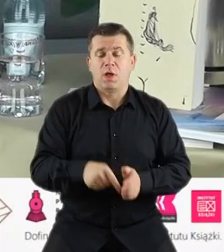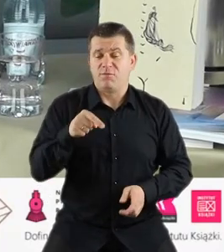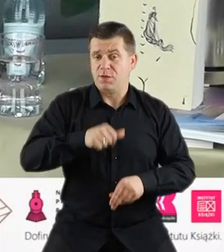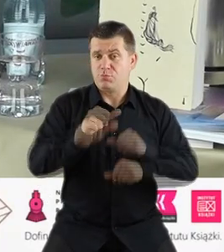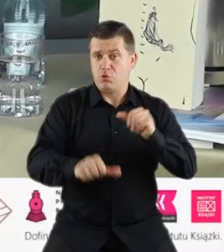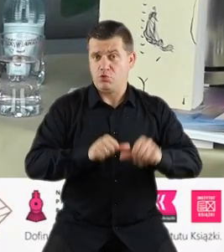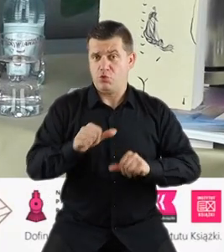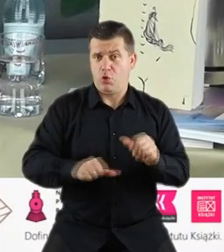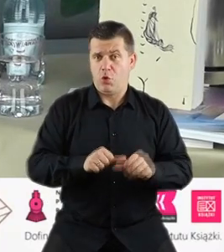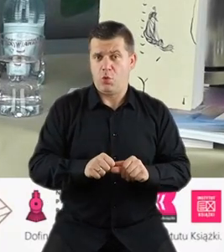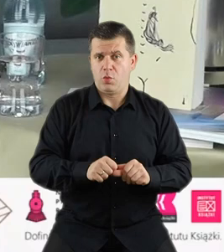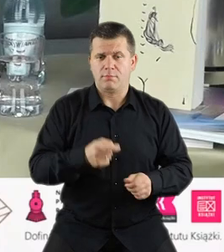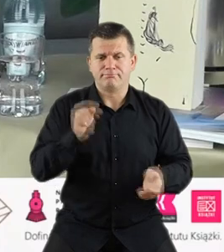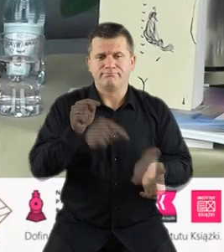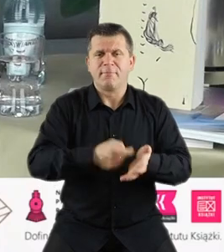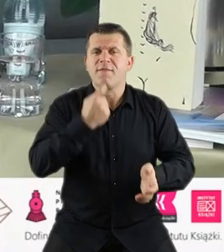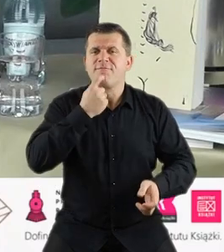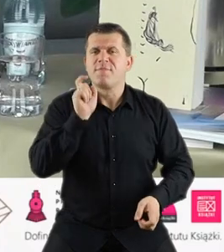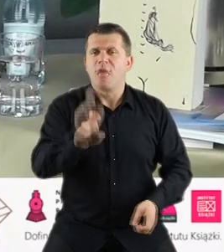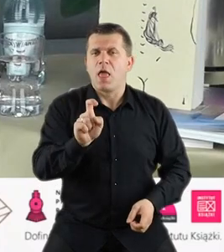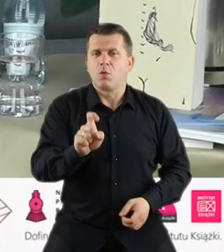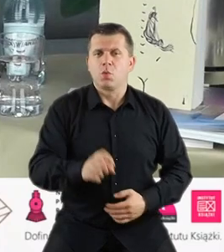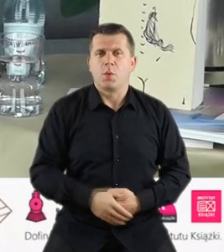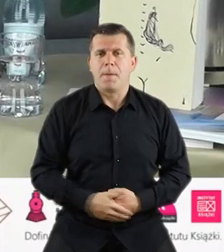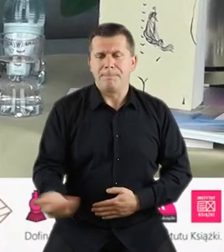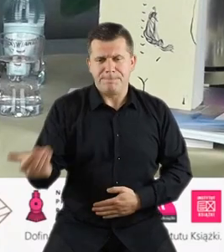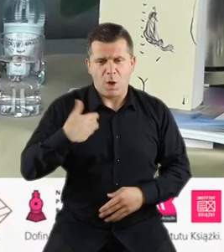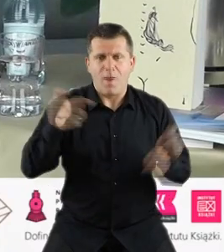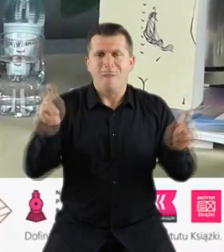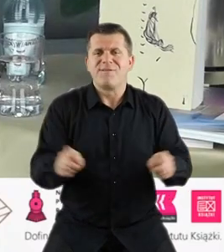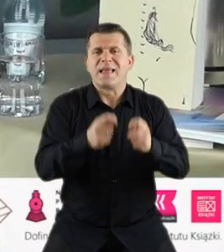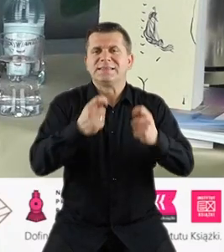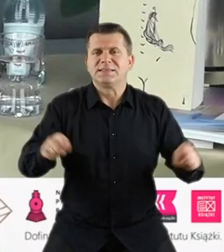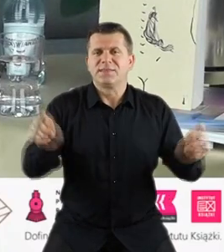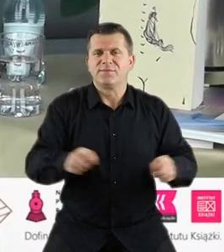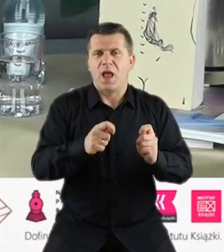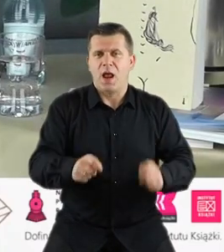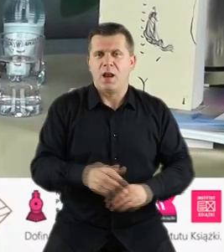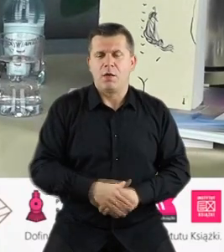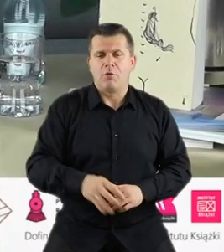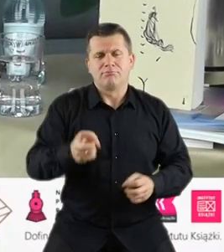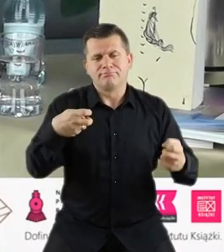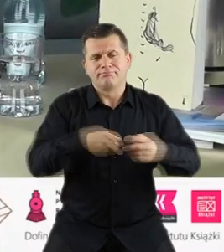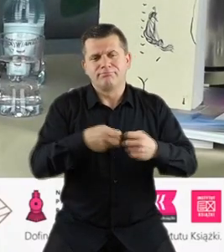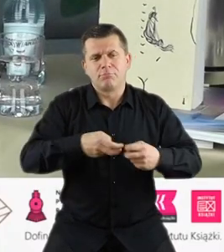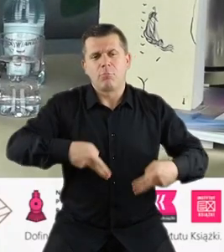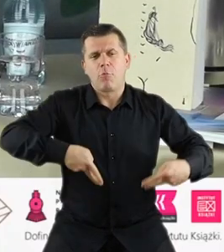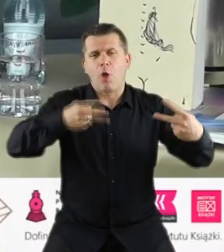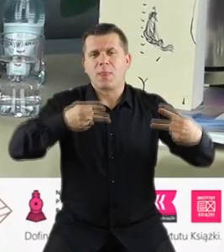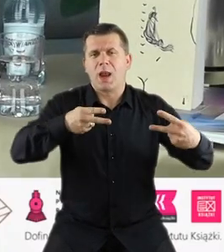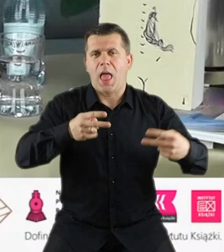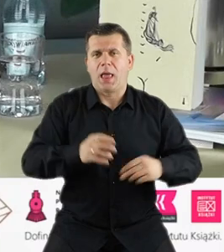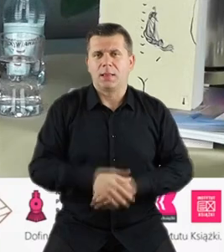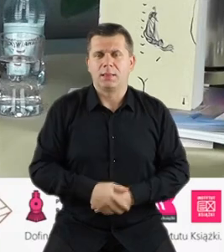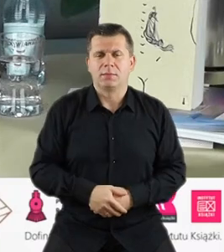tym roku, w kwietniu, był festiwal, no niestety online,